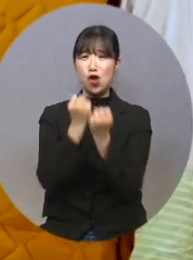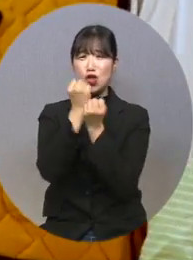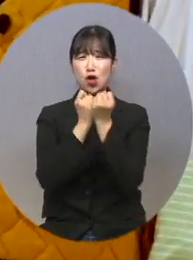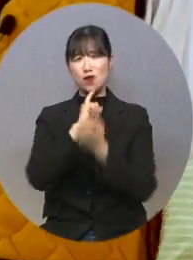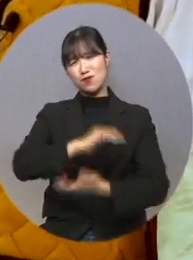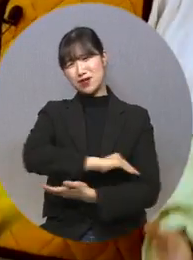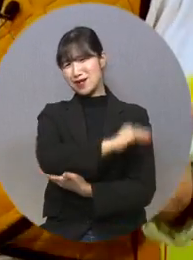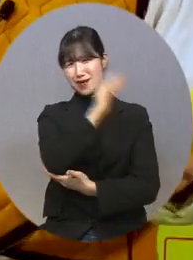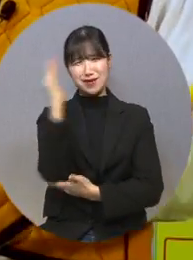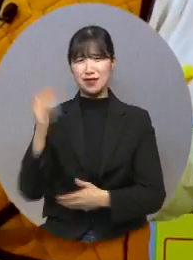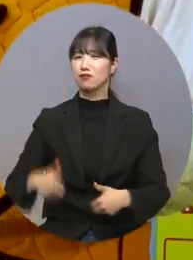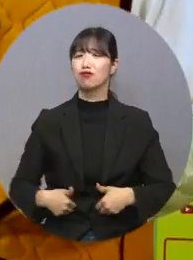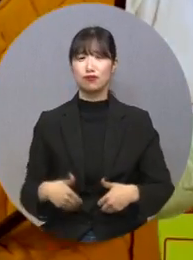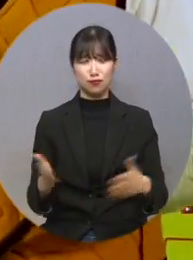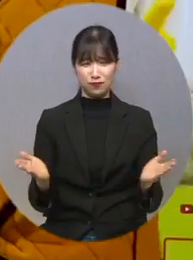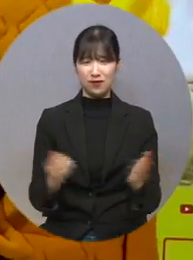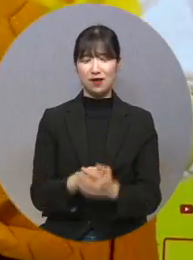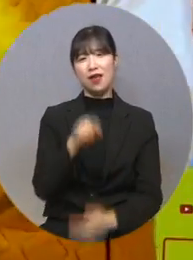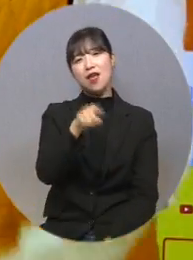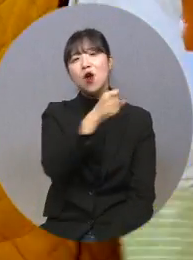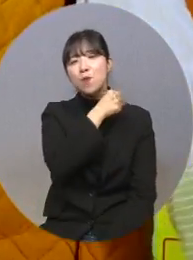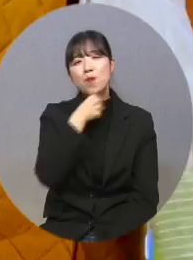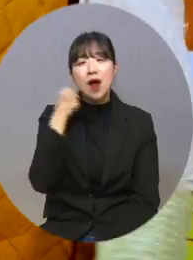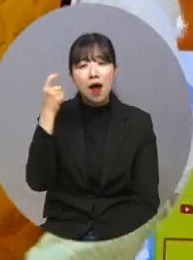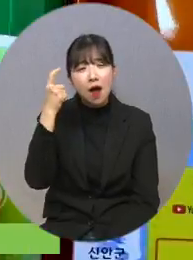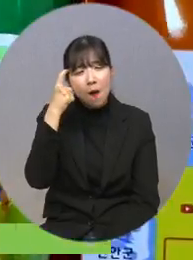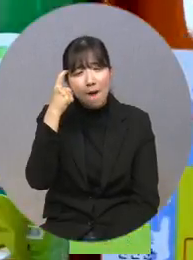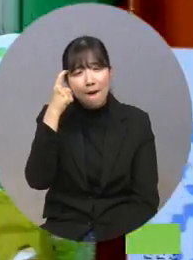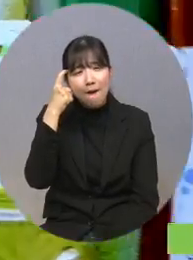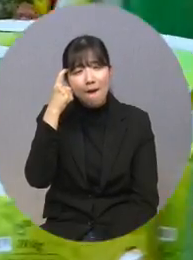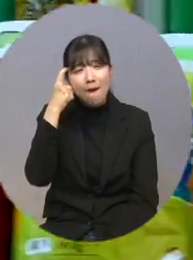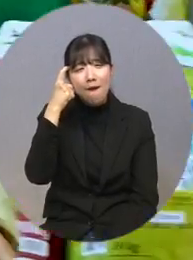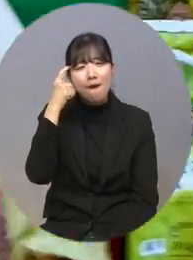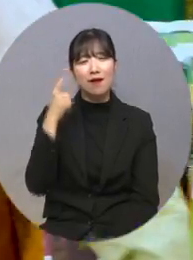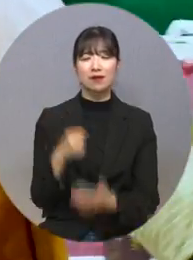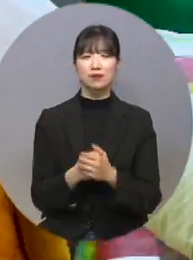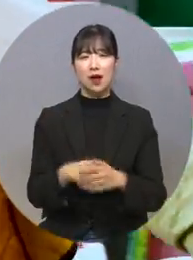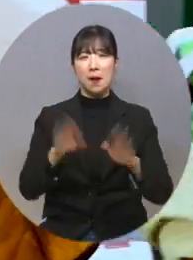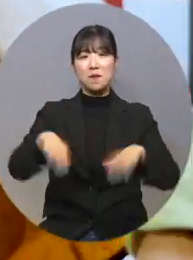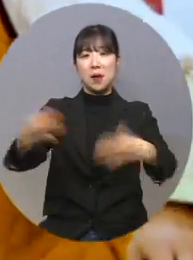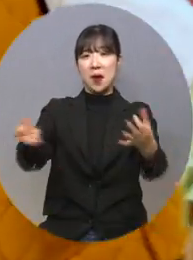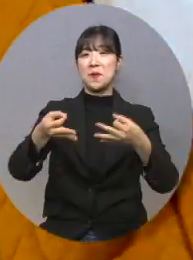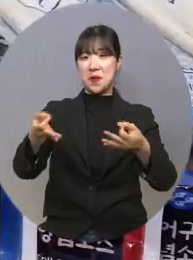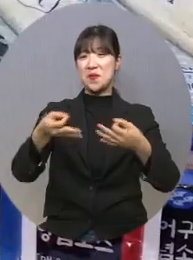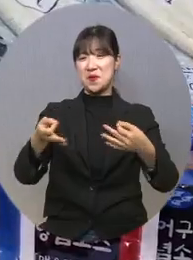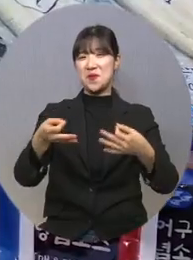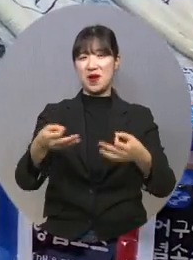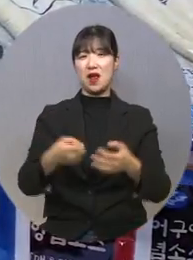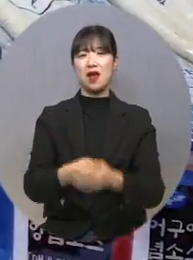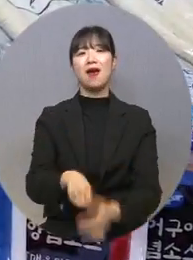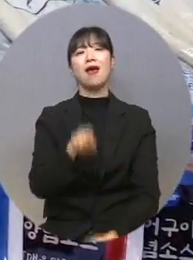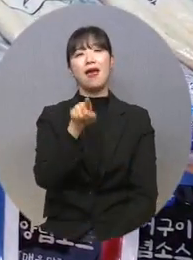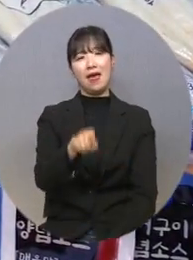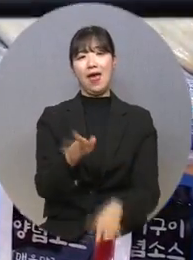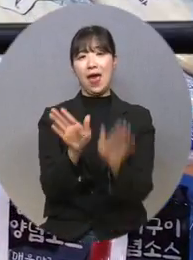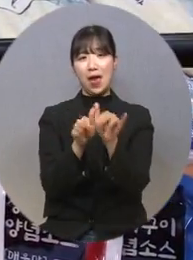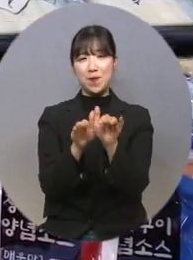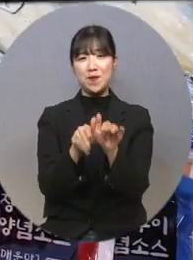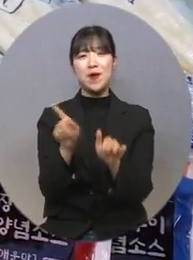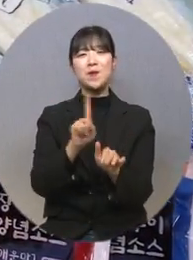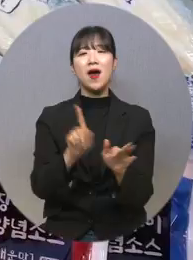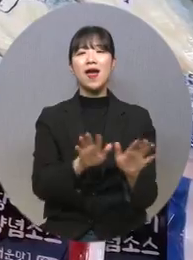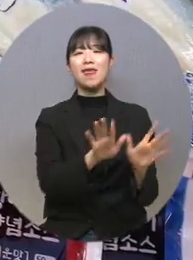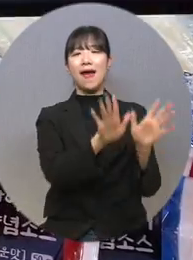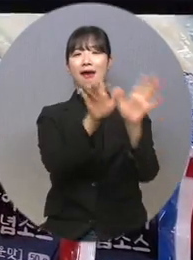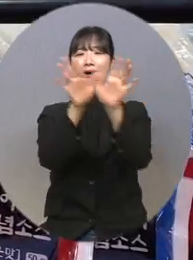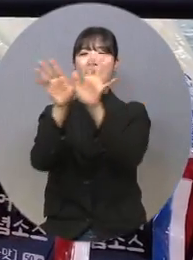예, 이 한 평의 먹거리들이 왜 맛있냐? 그 이유는 일단 봐요, 일단 봐요. 네. 여기 아따 하나도 한 평 나비가 싹 날아가다